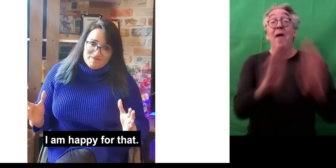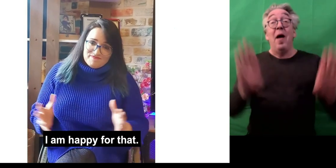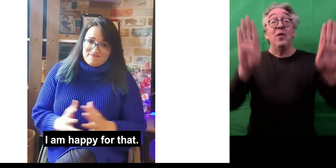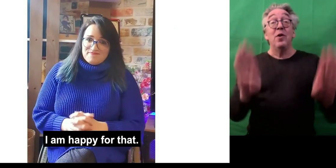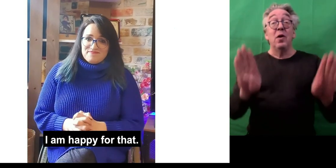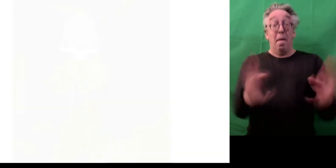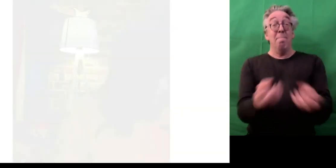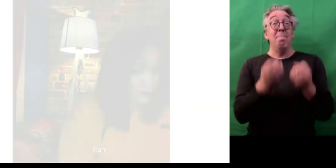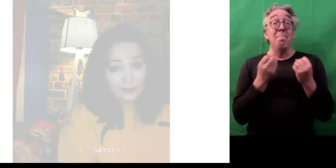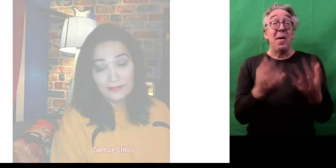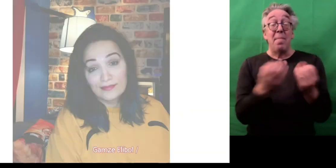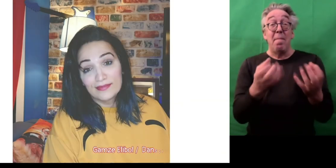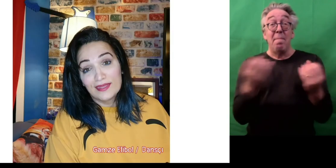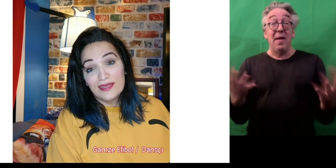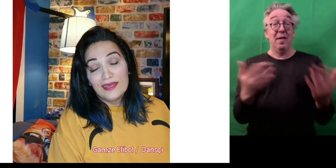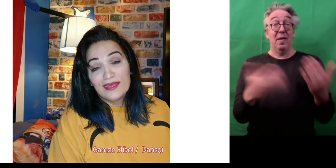mutluyum.